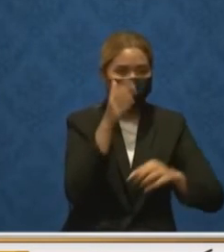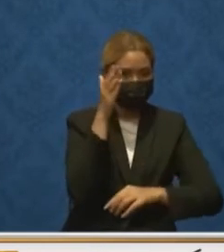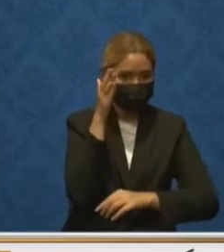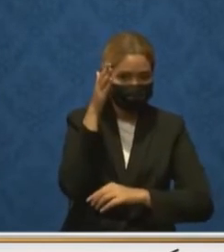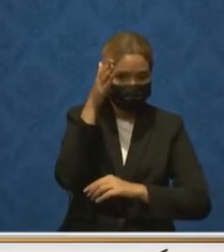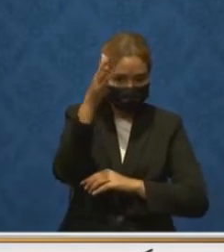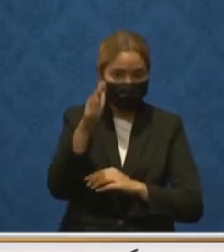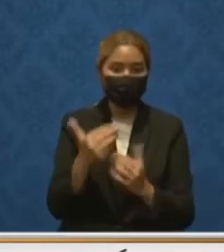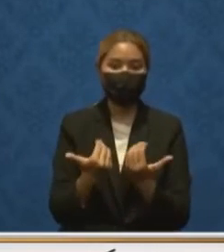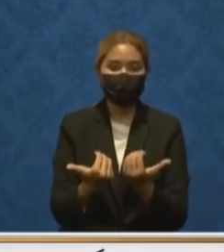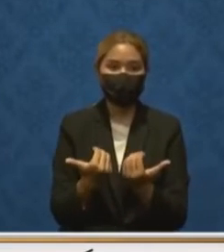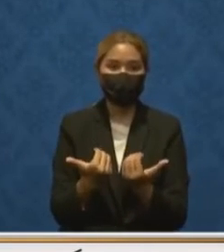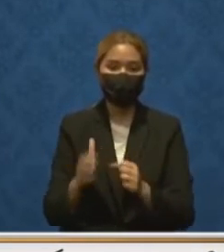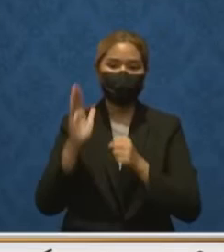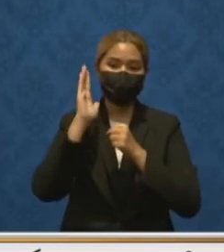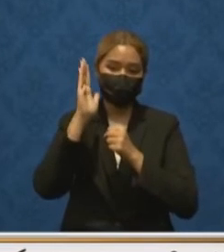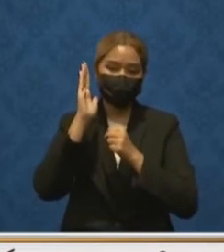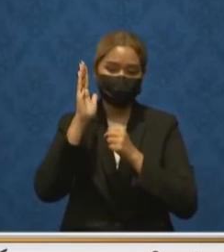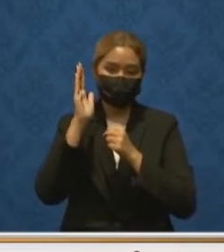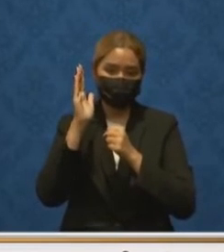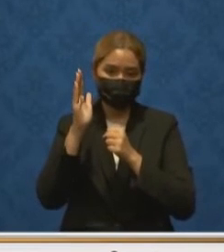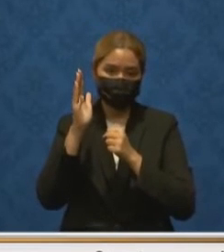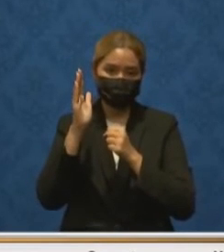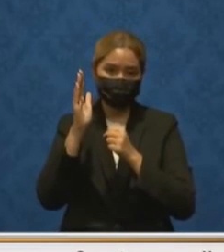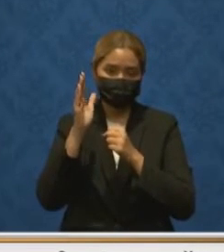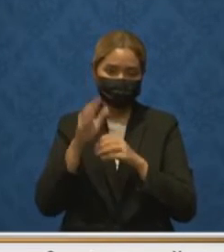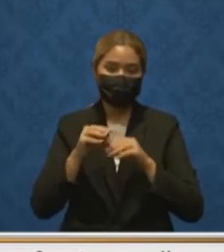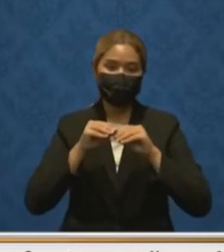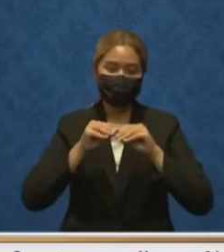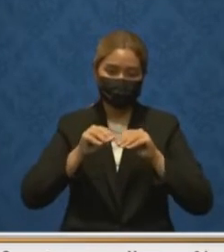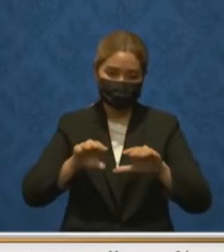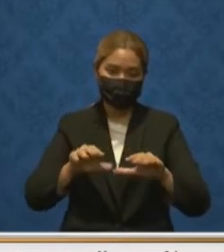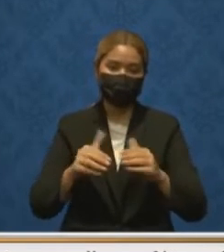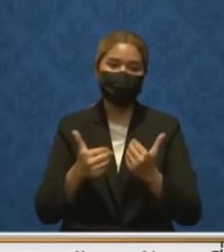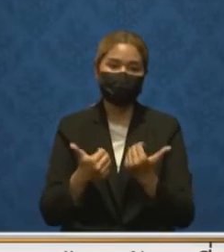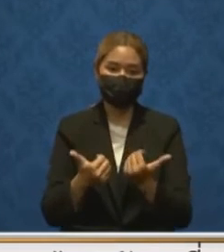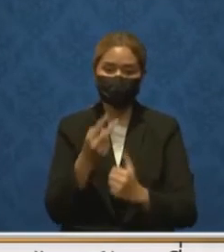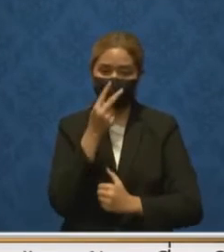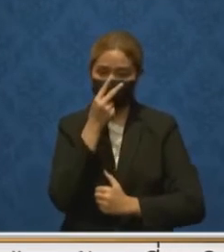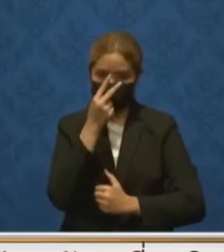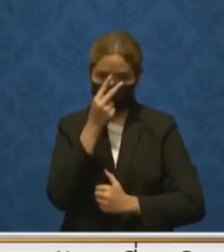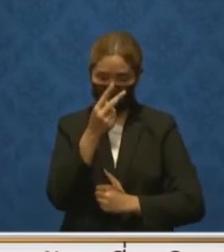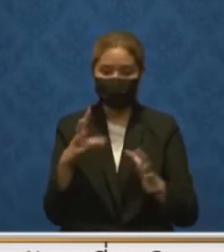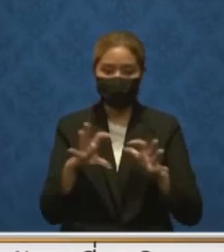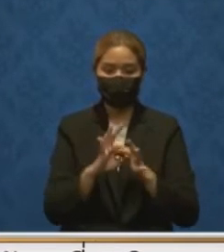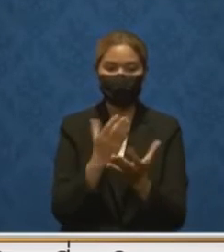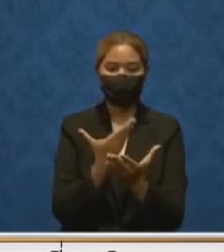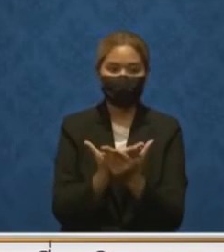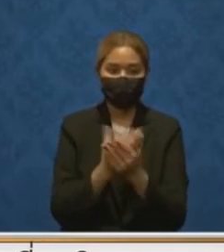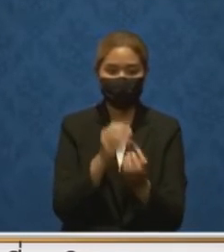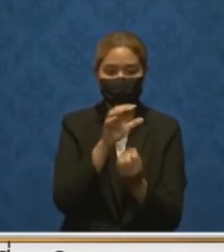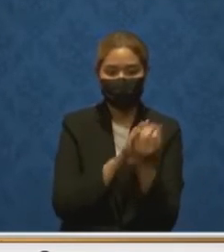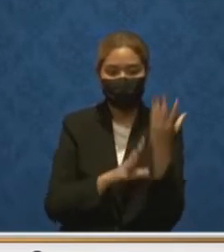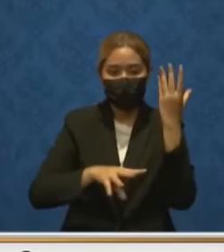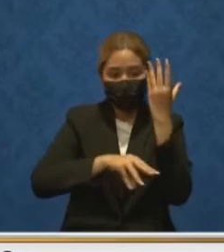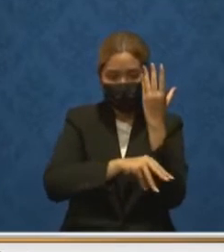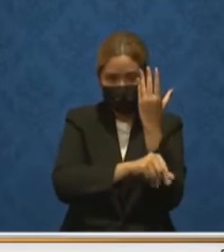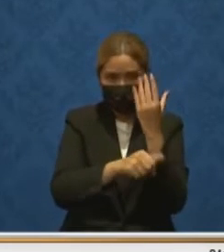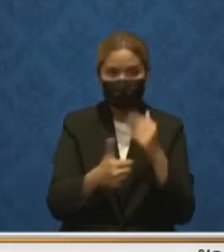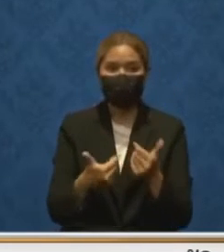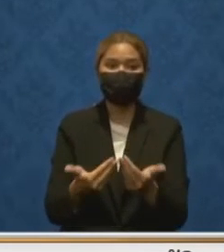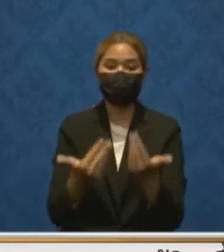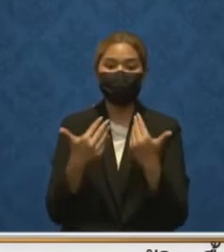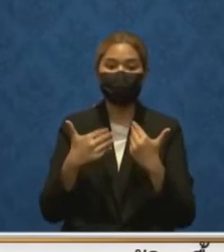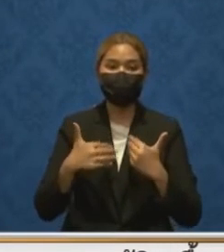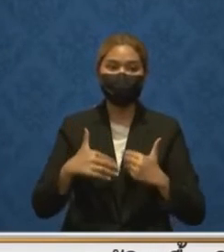ขอนิญาตที่จะกราบเรียนต่ท่านประทานให้ไดเห็นภาพในเรื่องปุ๋ยนะครับประเด็นถัดมาก็